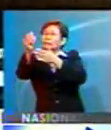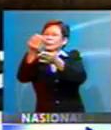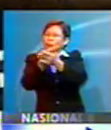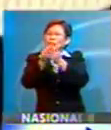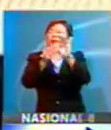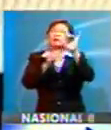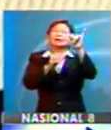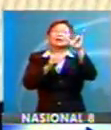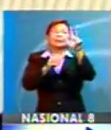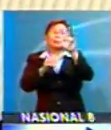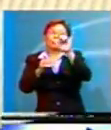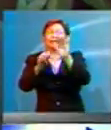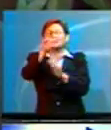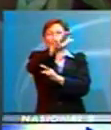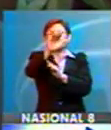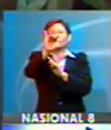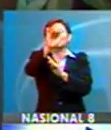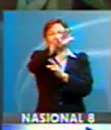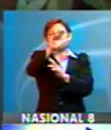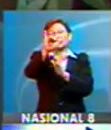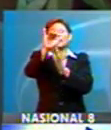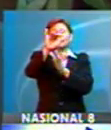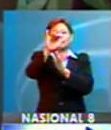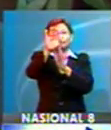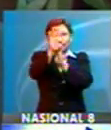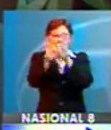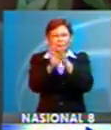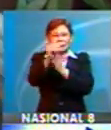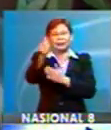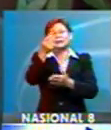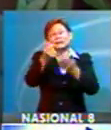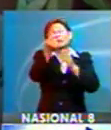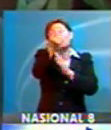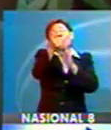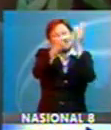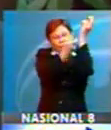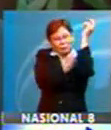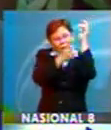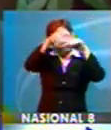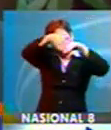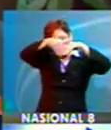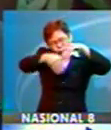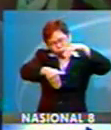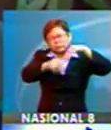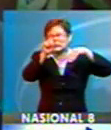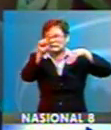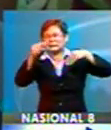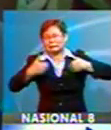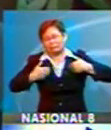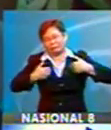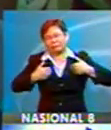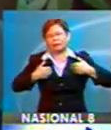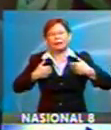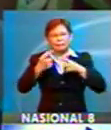pada 2013. Kita dapati bila harga getah turun memang ada sedikit penurunan, tetapi